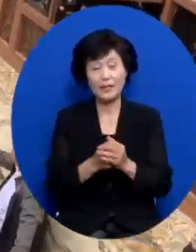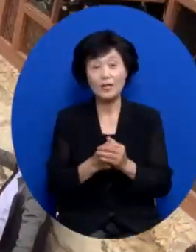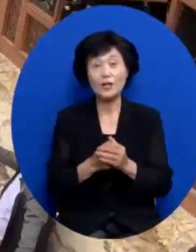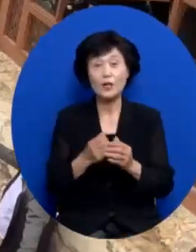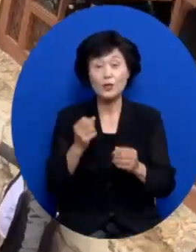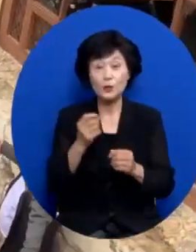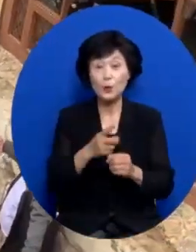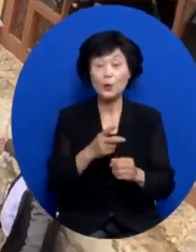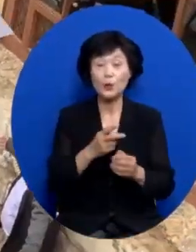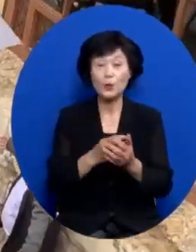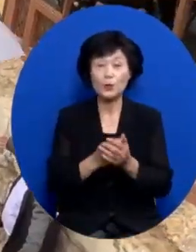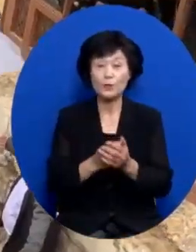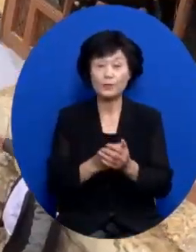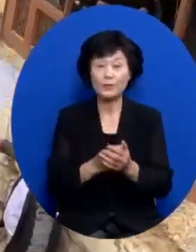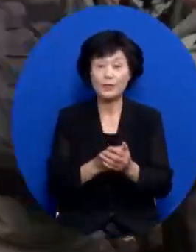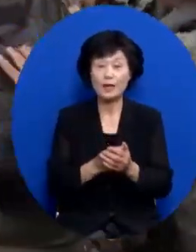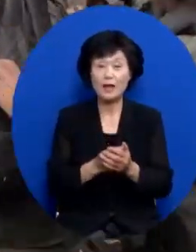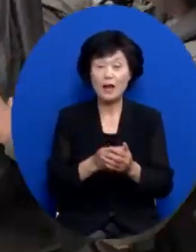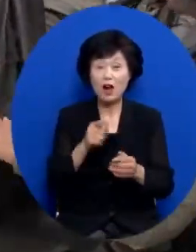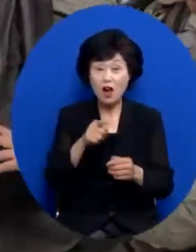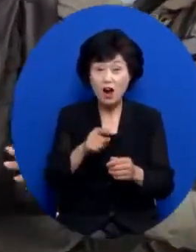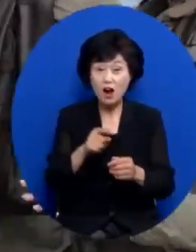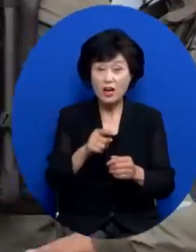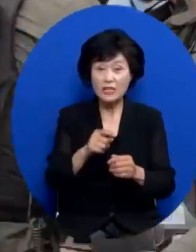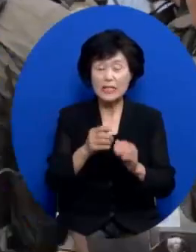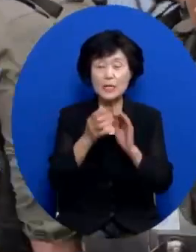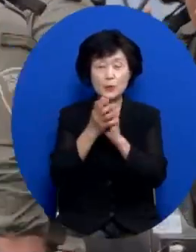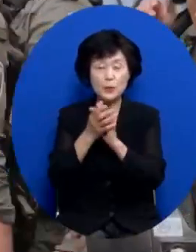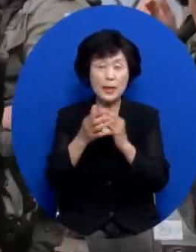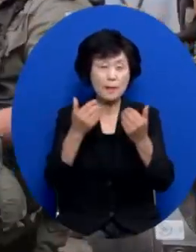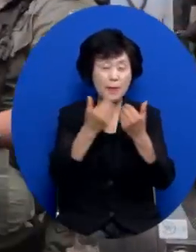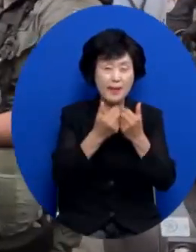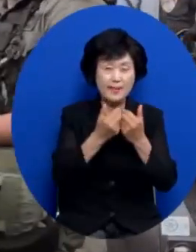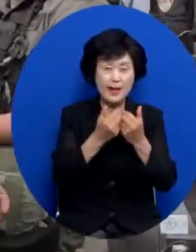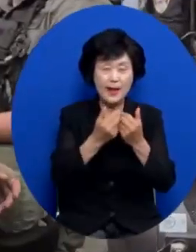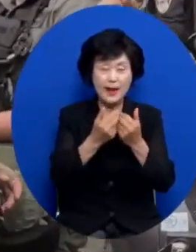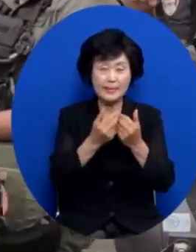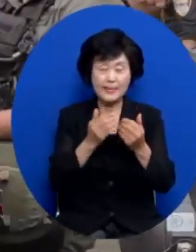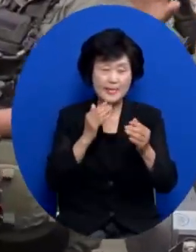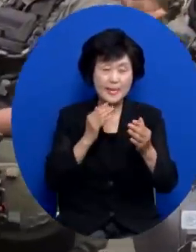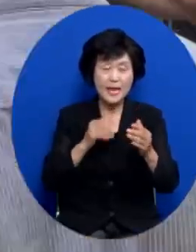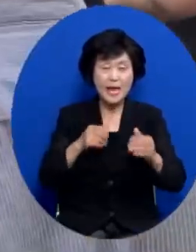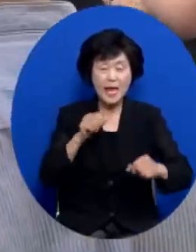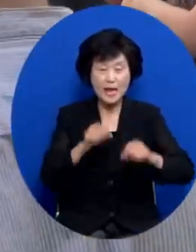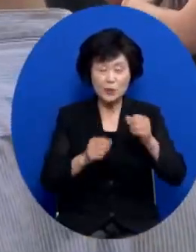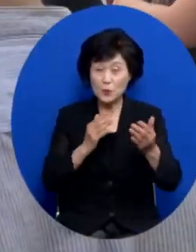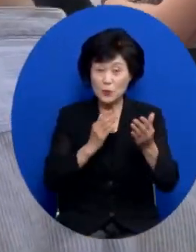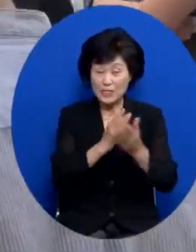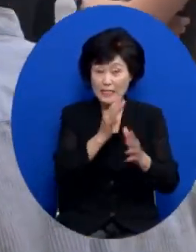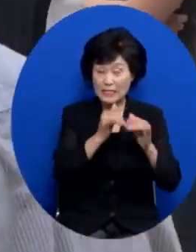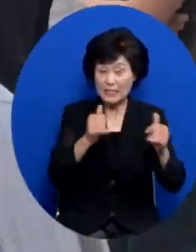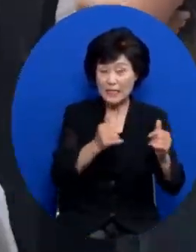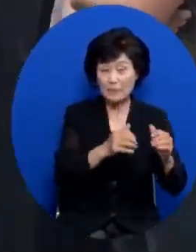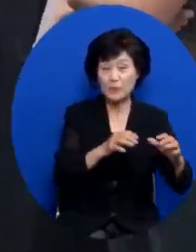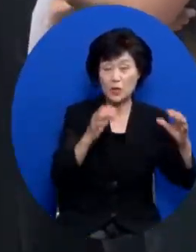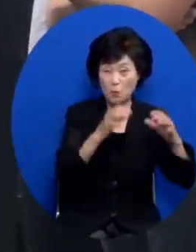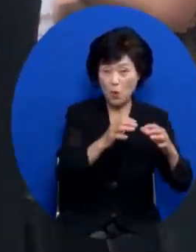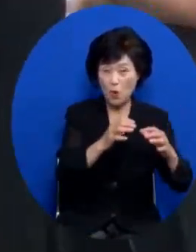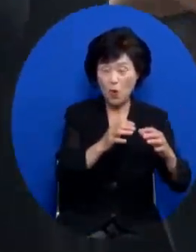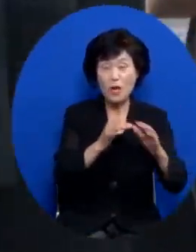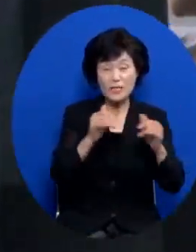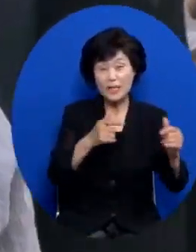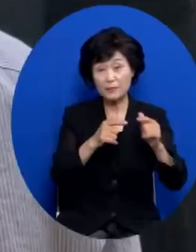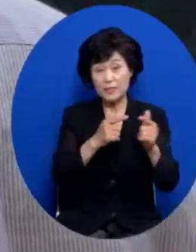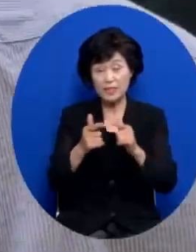계단 입구에는 선교에 반대하는 극단주의 유대인들이 모여 시위를 벌였고 사람들이 들어가지 못하도록 입구를